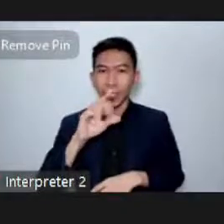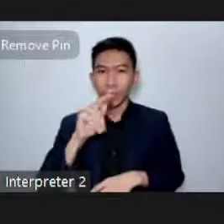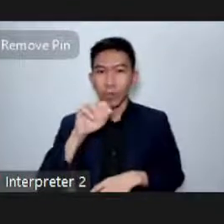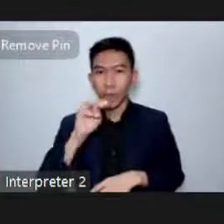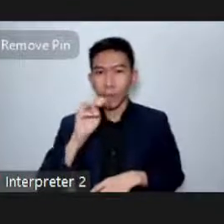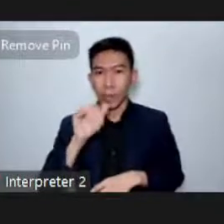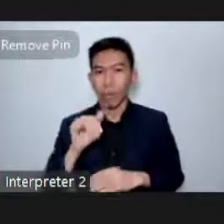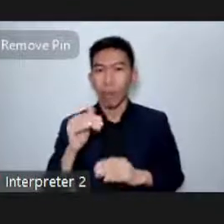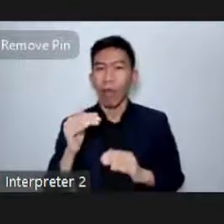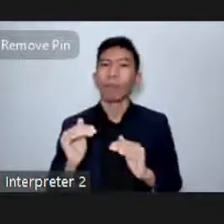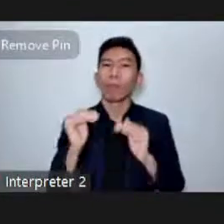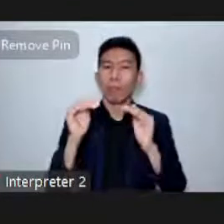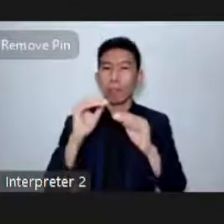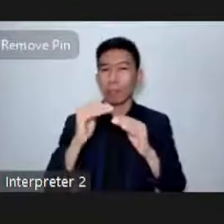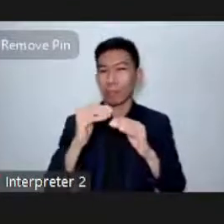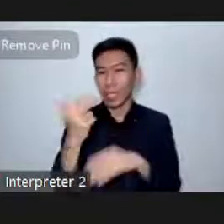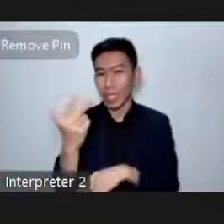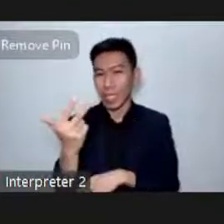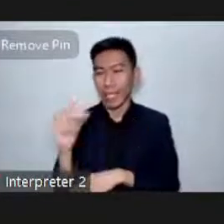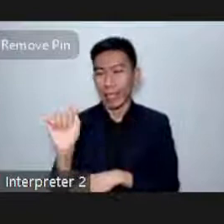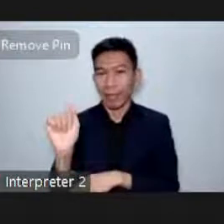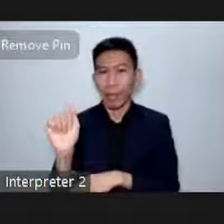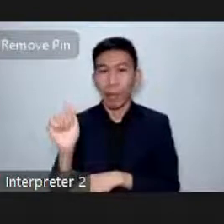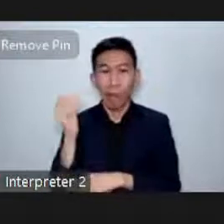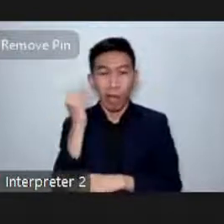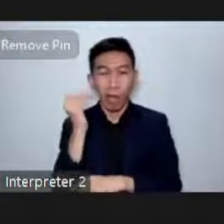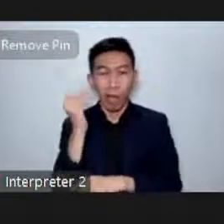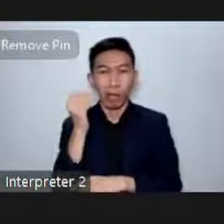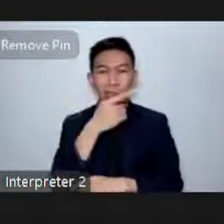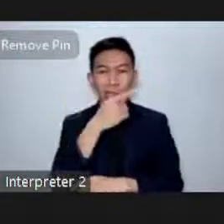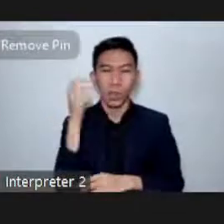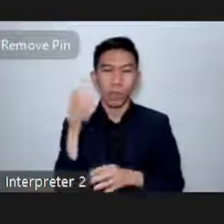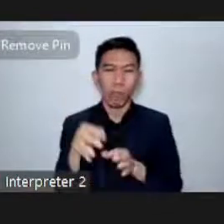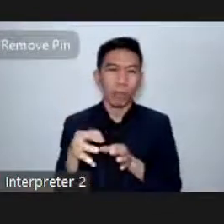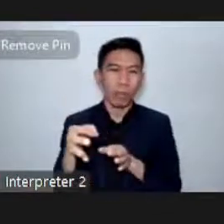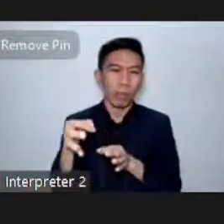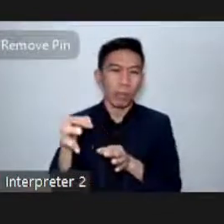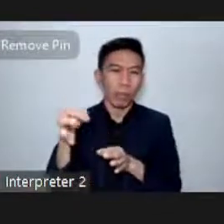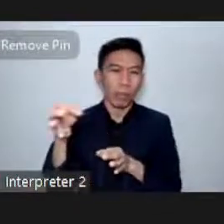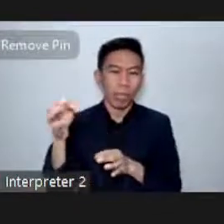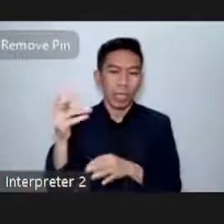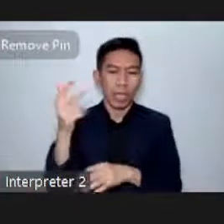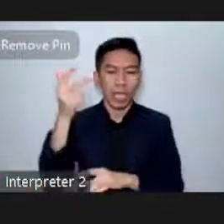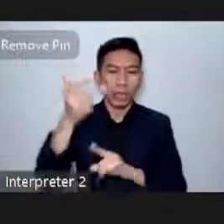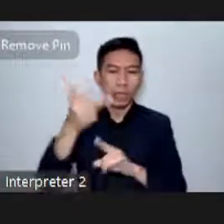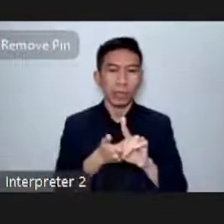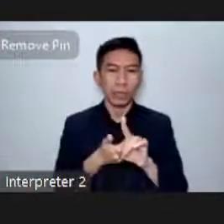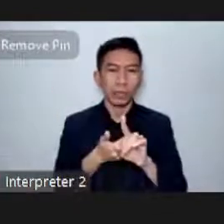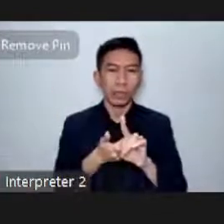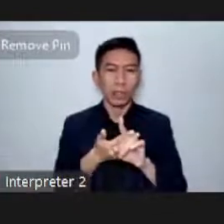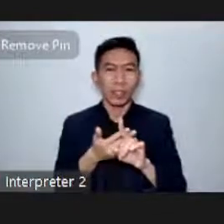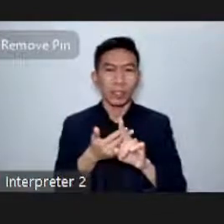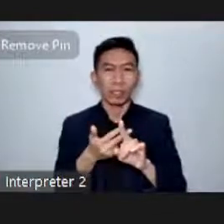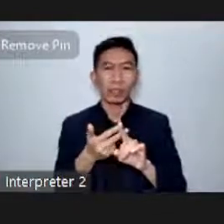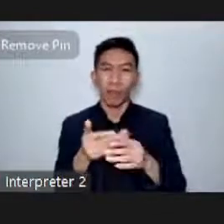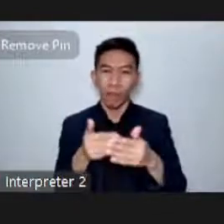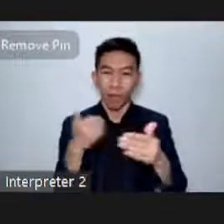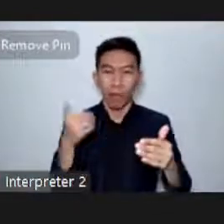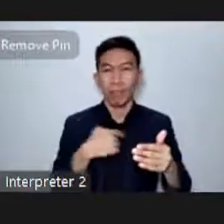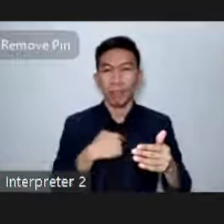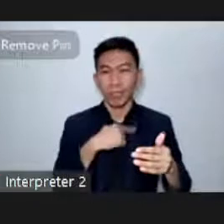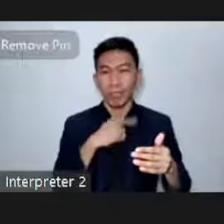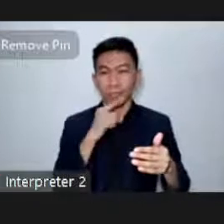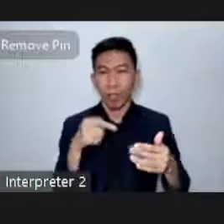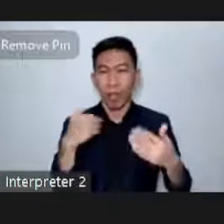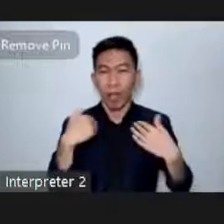sa stage 3A dahil sa na-delayed ng almost 3 months bago ako